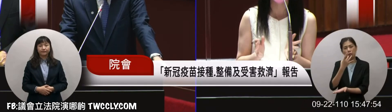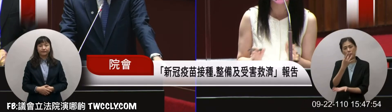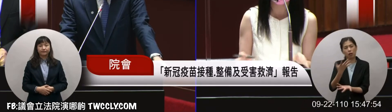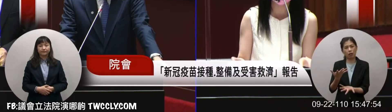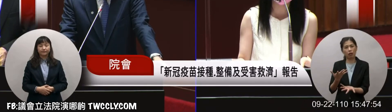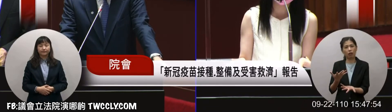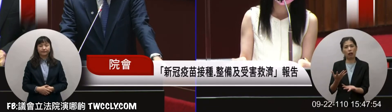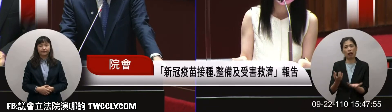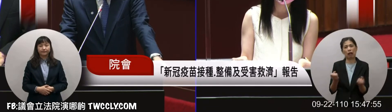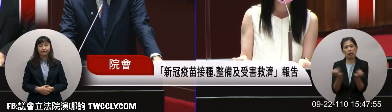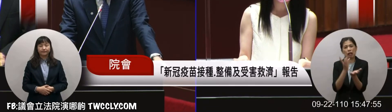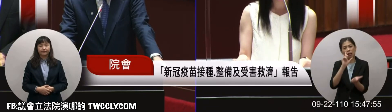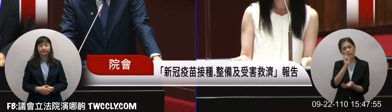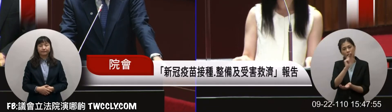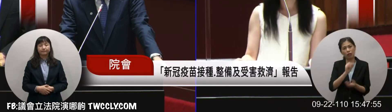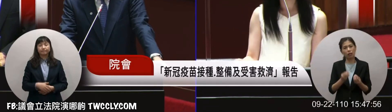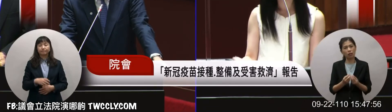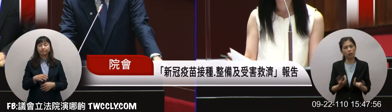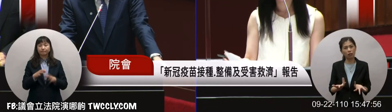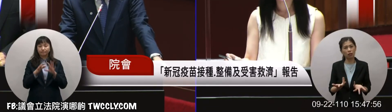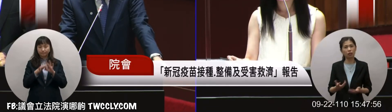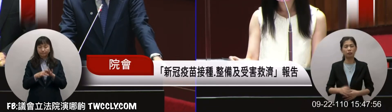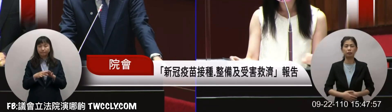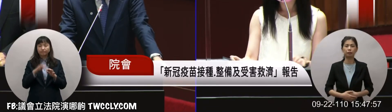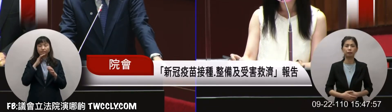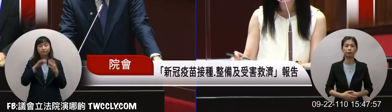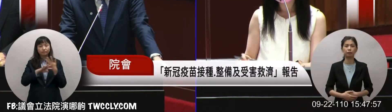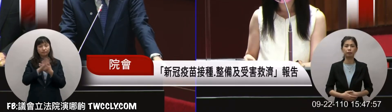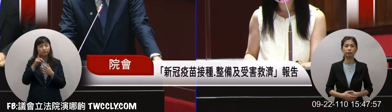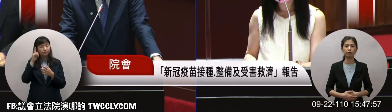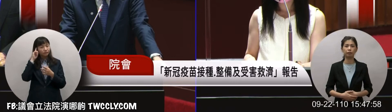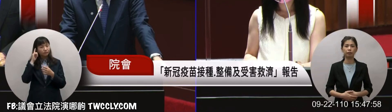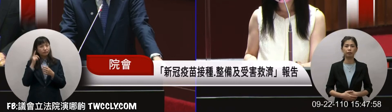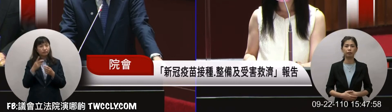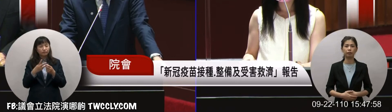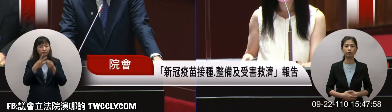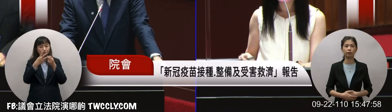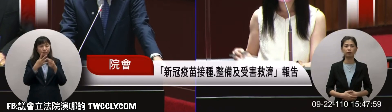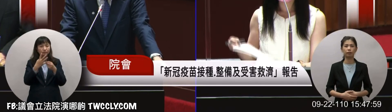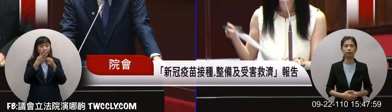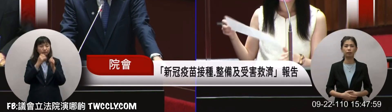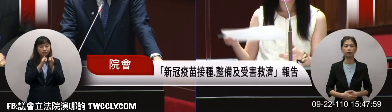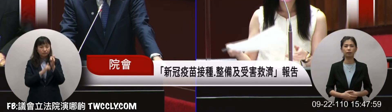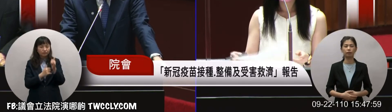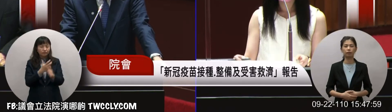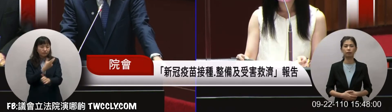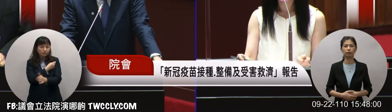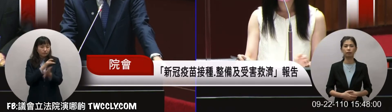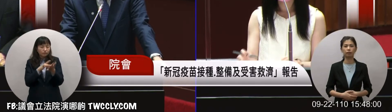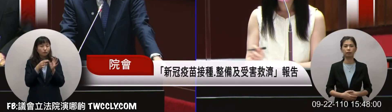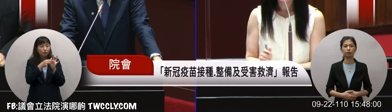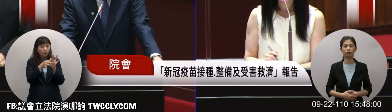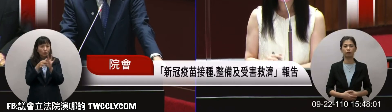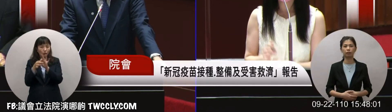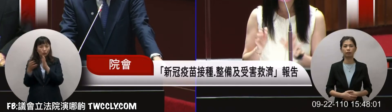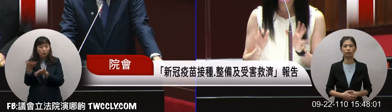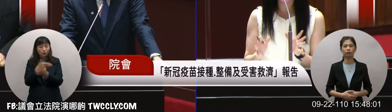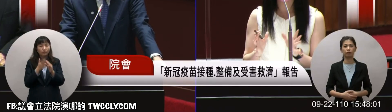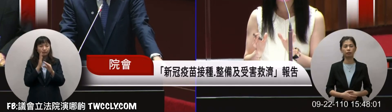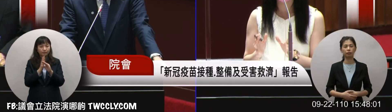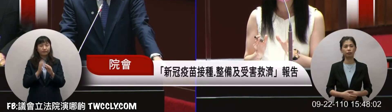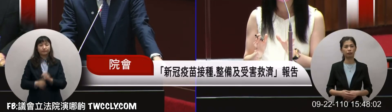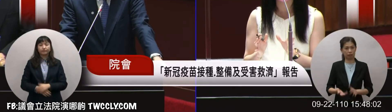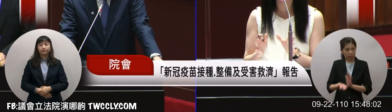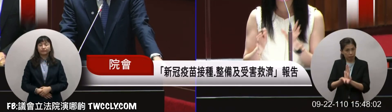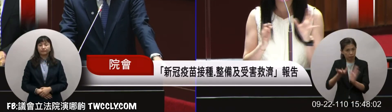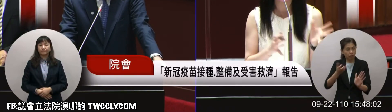又重复发生？ 对，那所以我们对其他的各种第三次世代疫苗都维持联系跟沟通之中。 所以之前